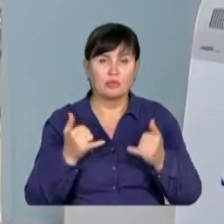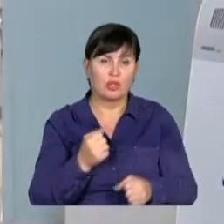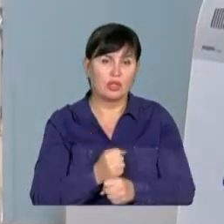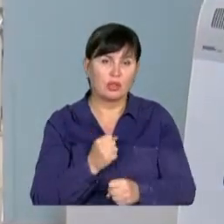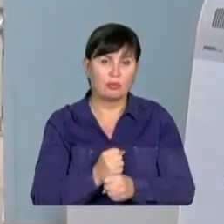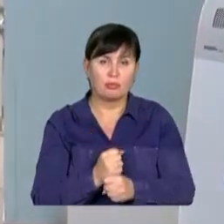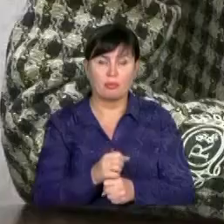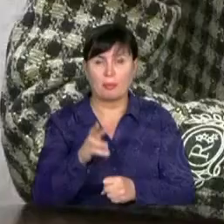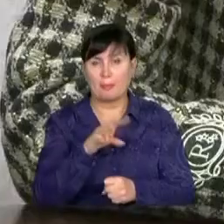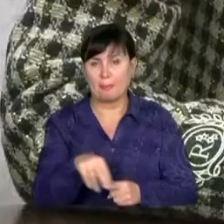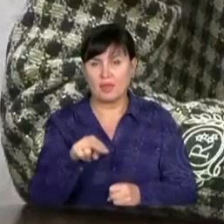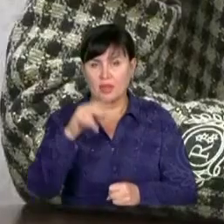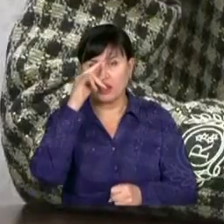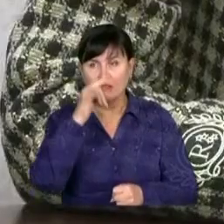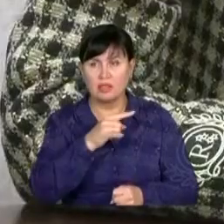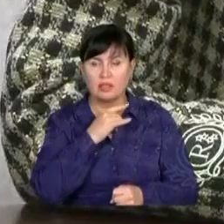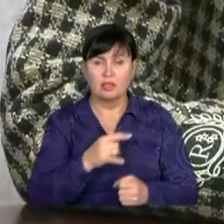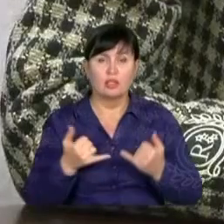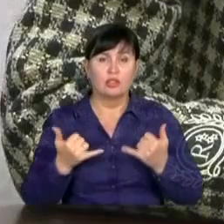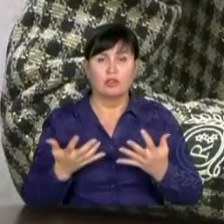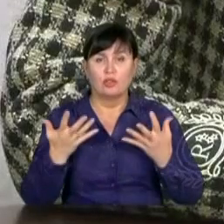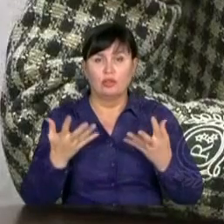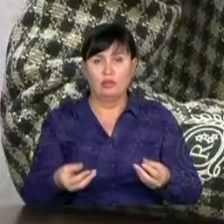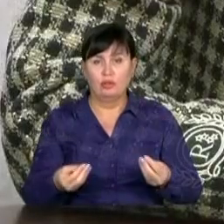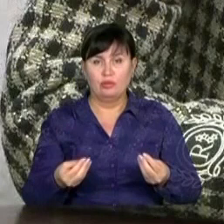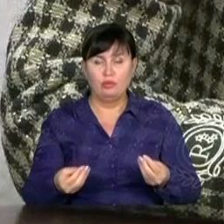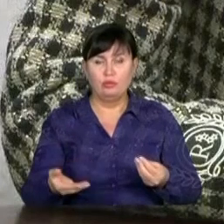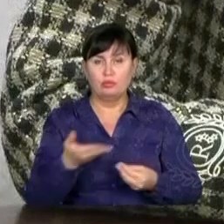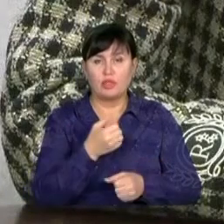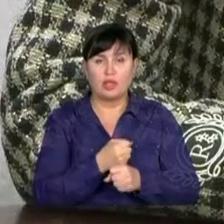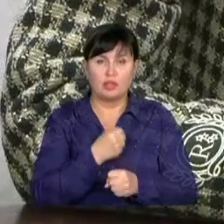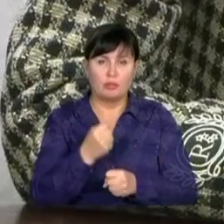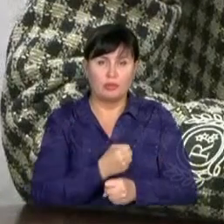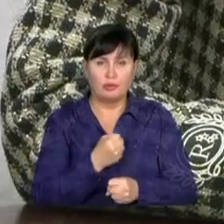работает МИД Казахстана. На сегодняшний день нами разработана